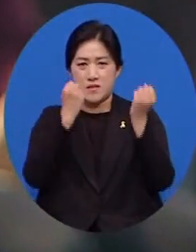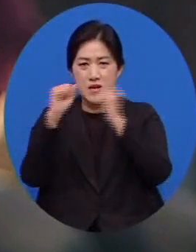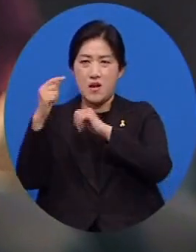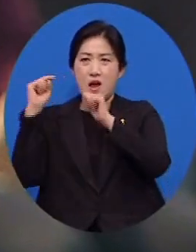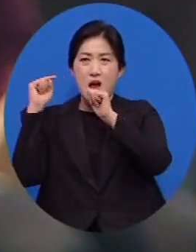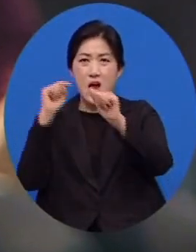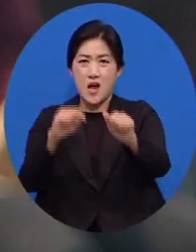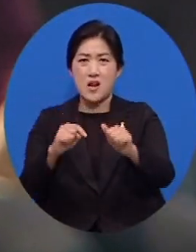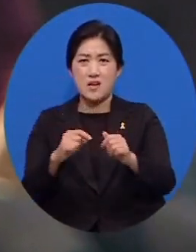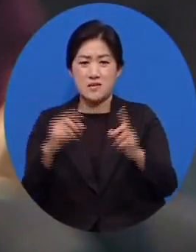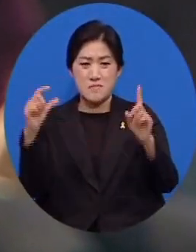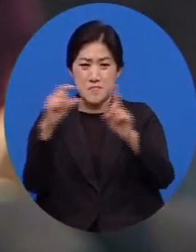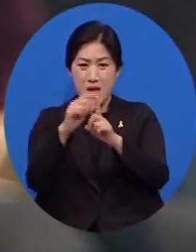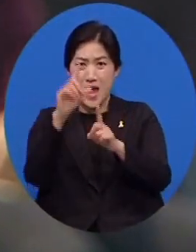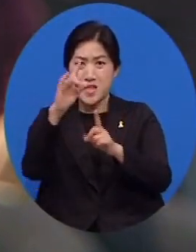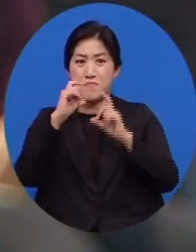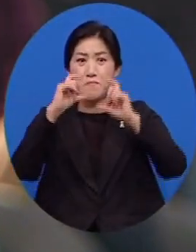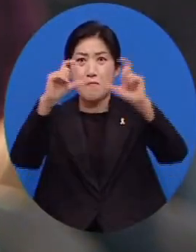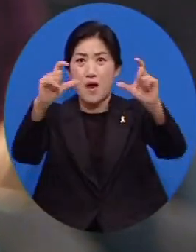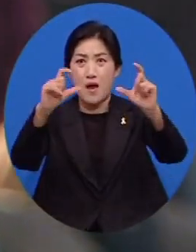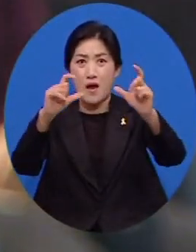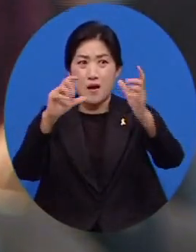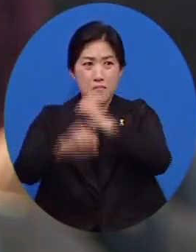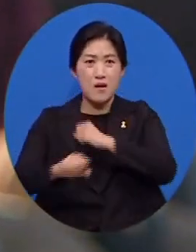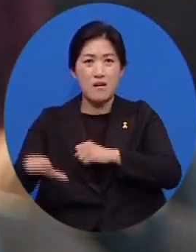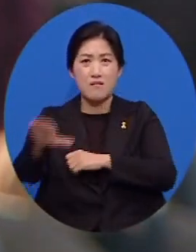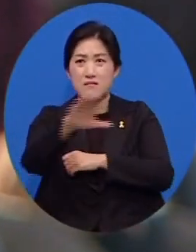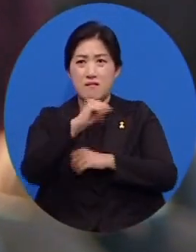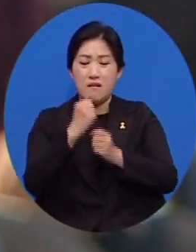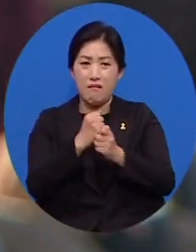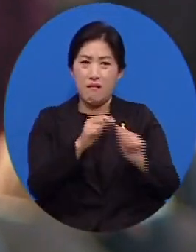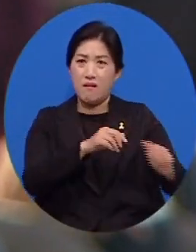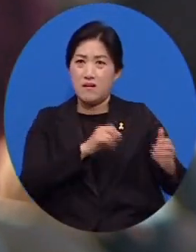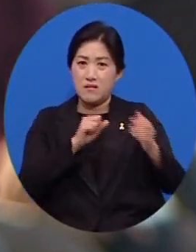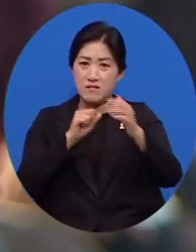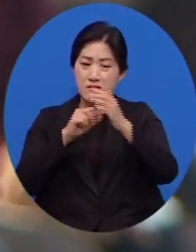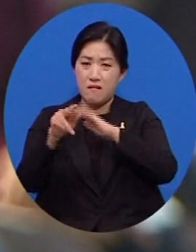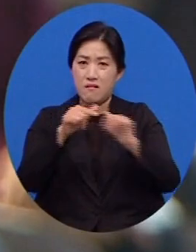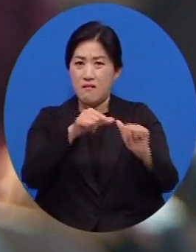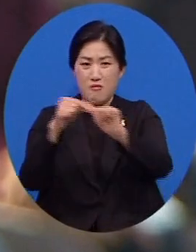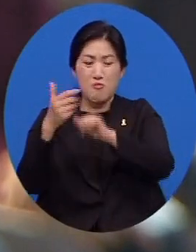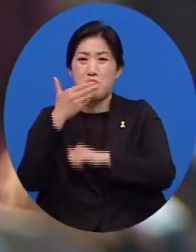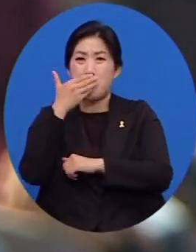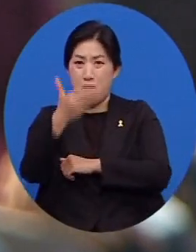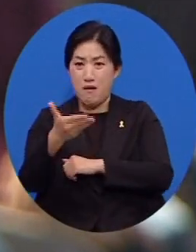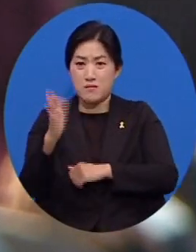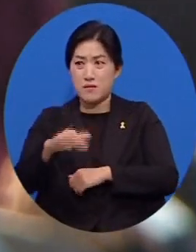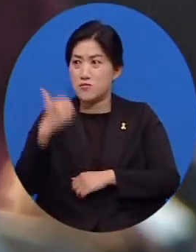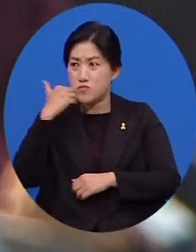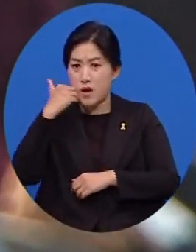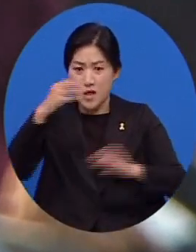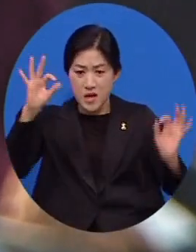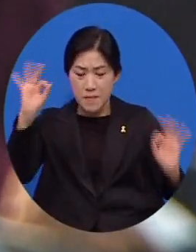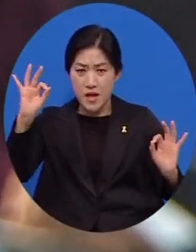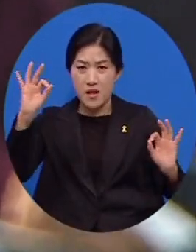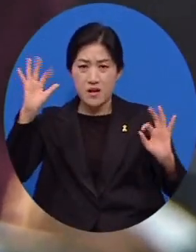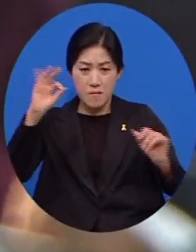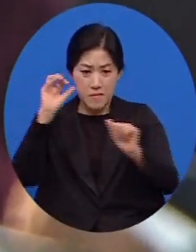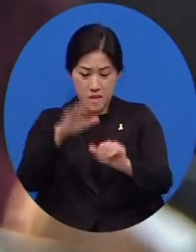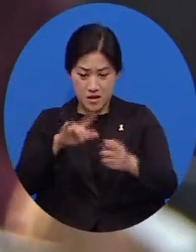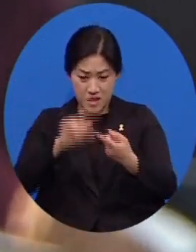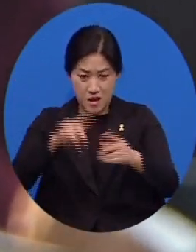탈출하라는 단 한마디만 있어도 모두 구할 수 있었는데 그 누가 꼼짝하지 말고